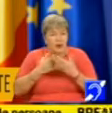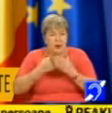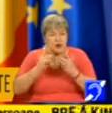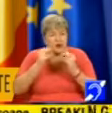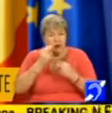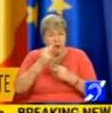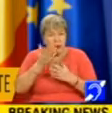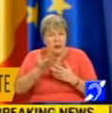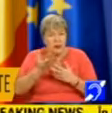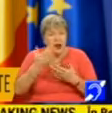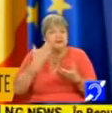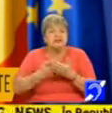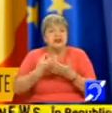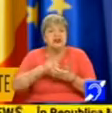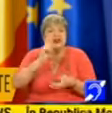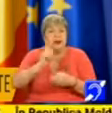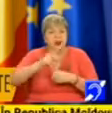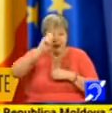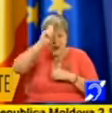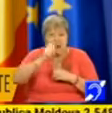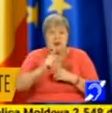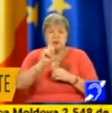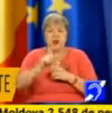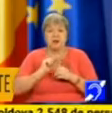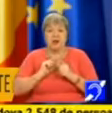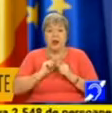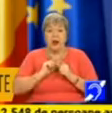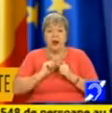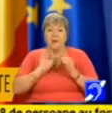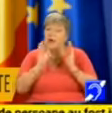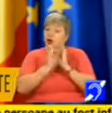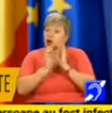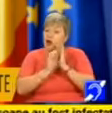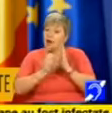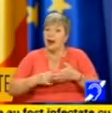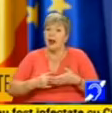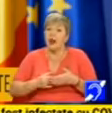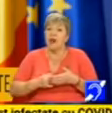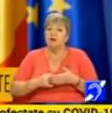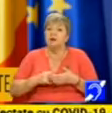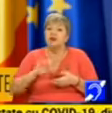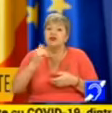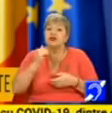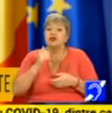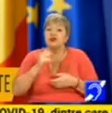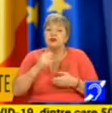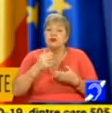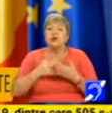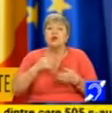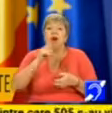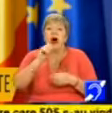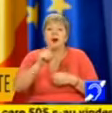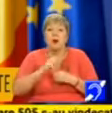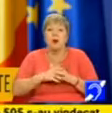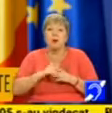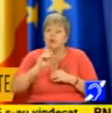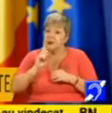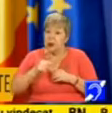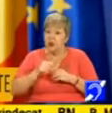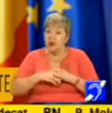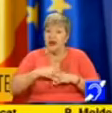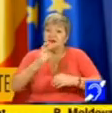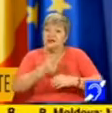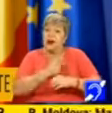de ce trebuie să respecte normele și în aceste chestiuni trebuie să laud